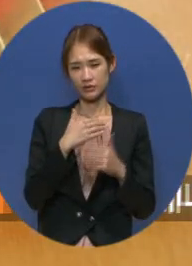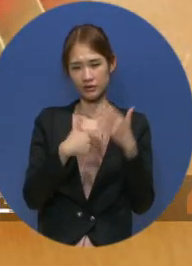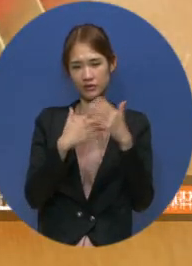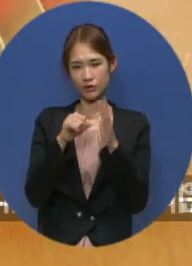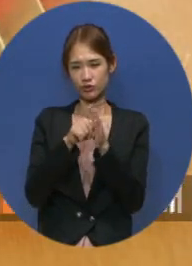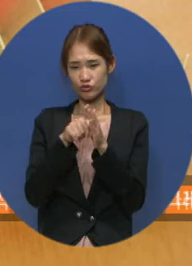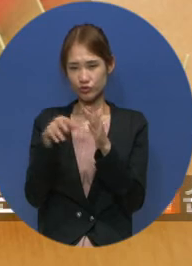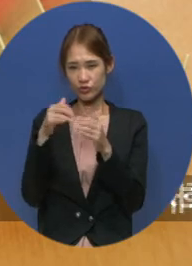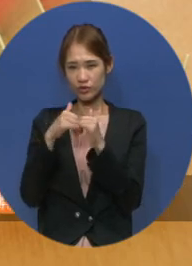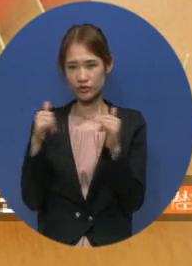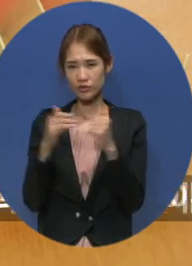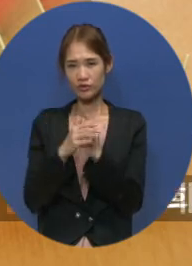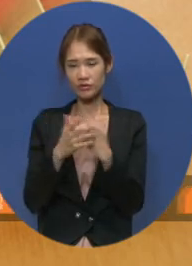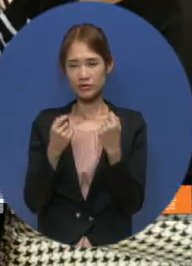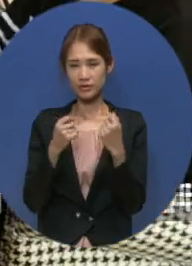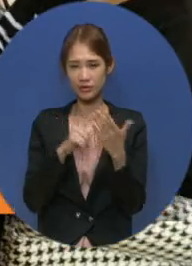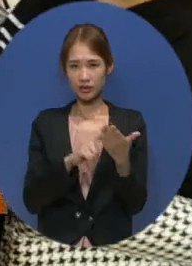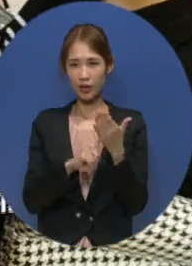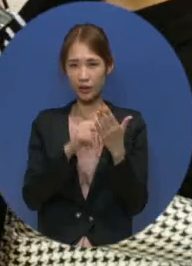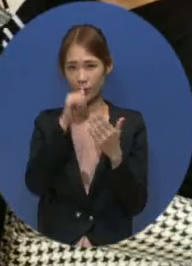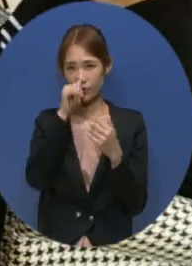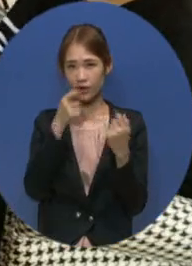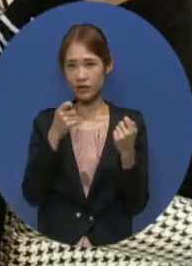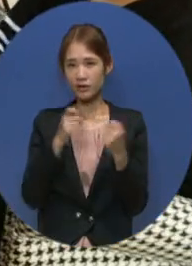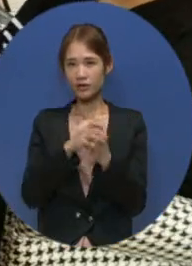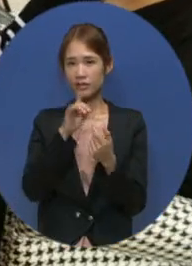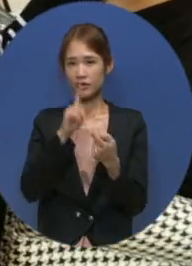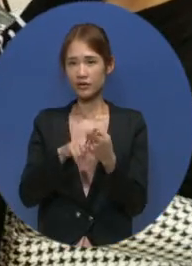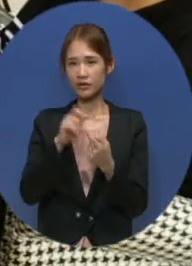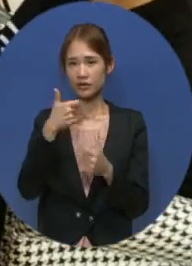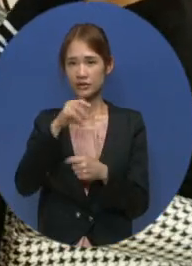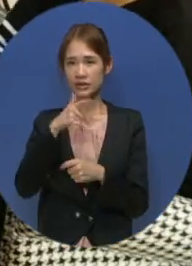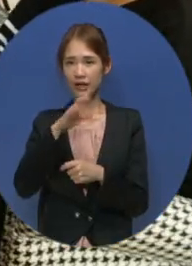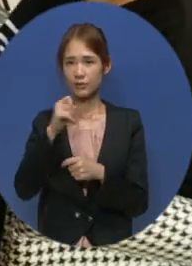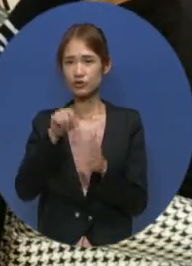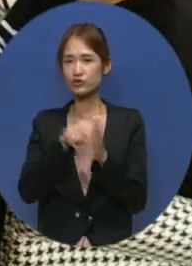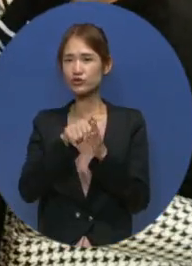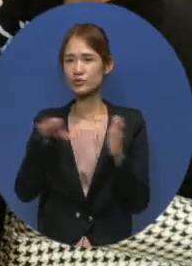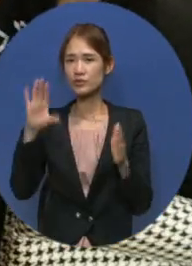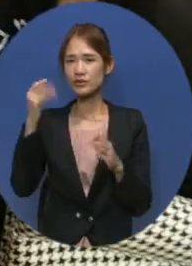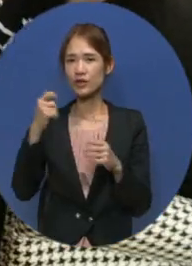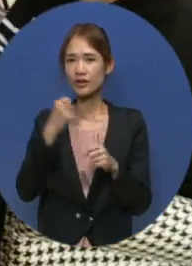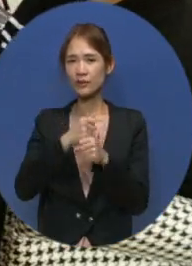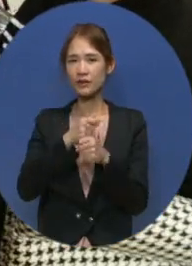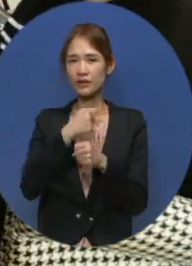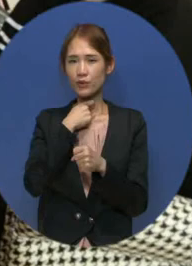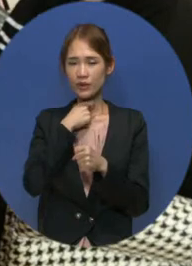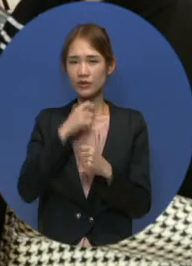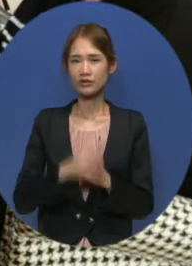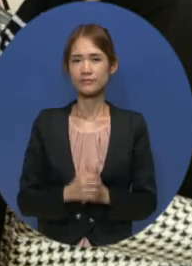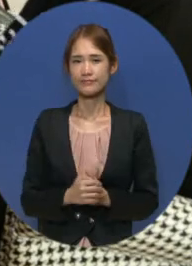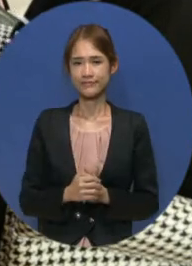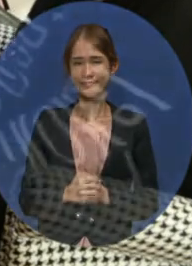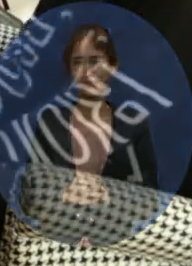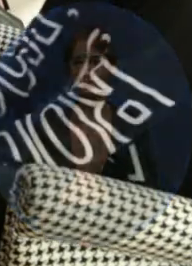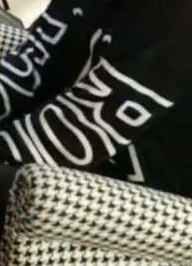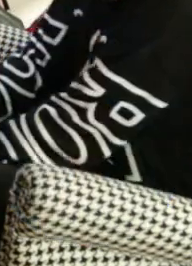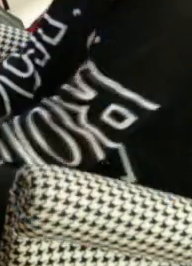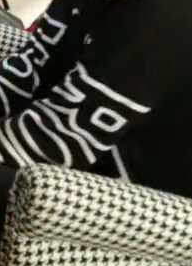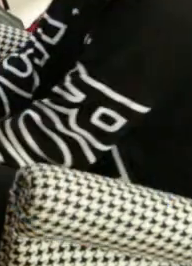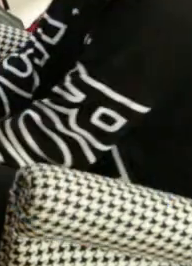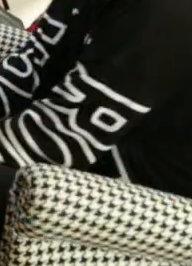사람이 방탄소년단이잖아요. 두 번째로 그레이프랩이 제일 유명하게 만들어드리겠습니다.